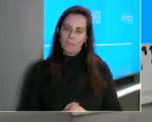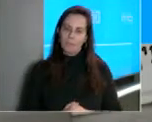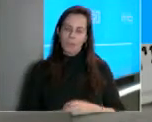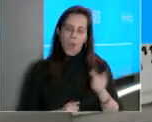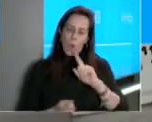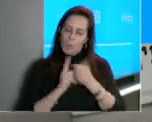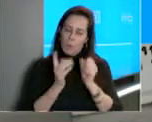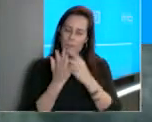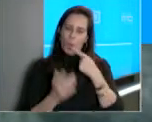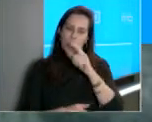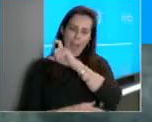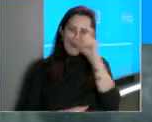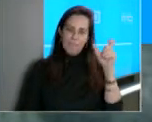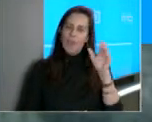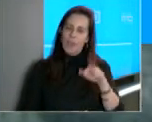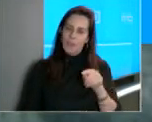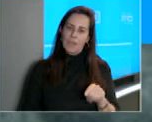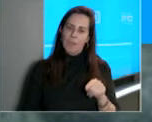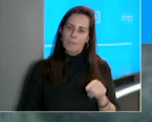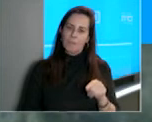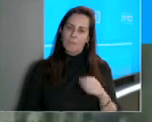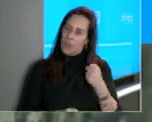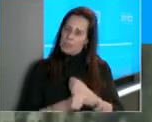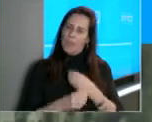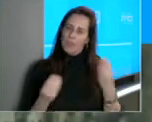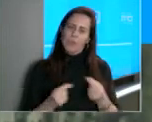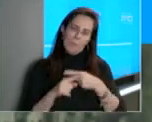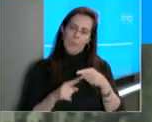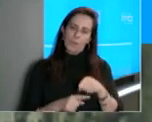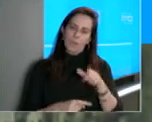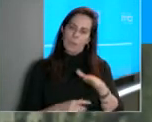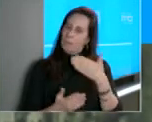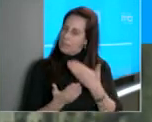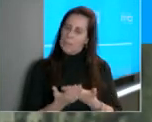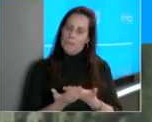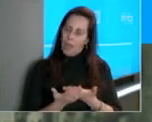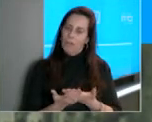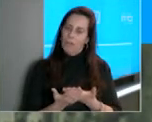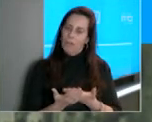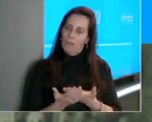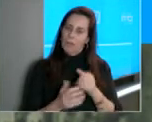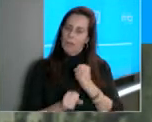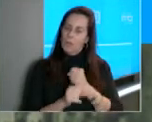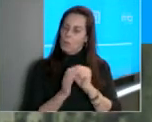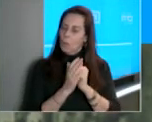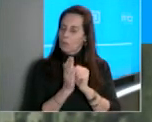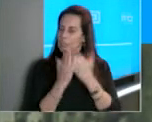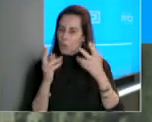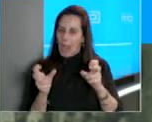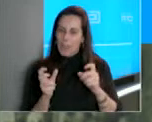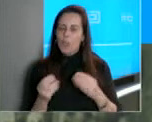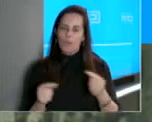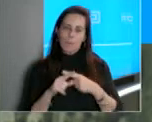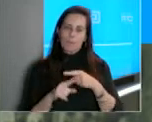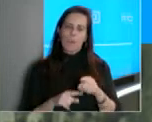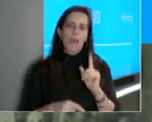כתחליף למעריב, אבל הוא גם... עסק בדברים מן הסוג הזה, וגם הציע להוציא למדינה עיתון רדיו, ודברים